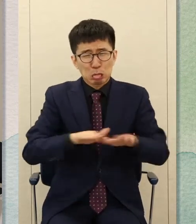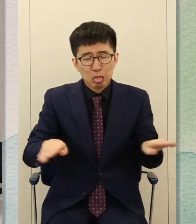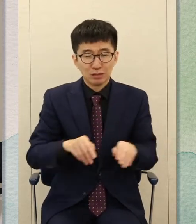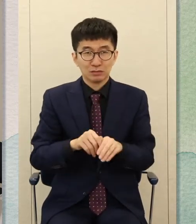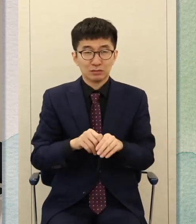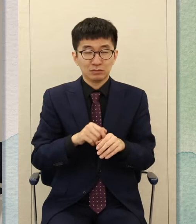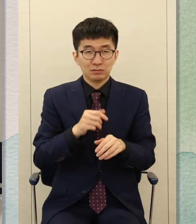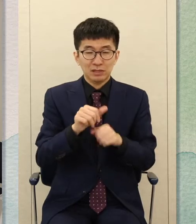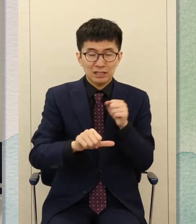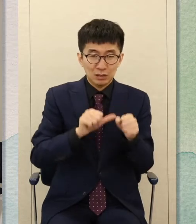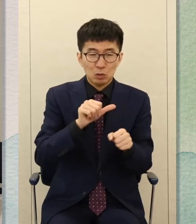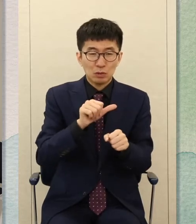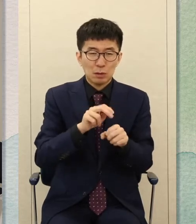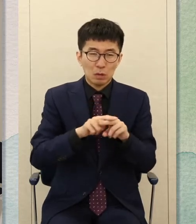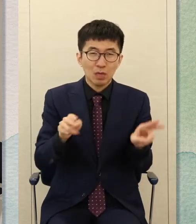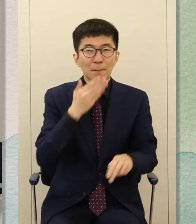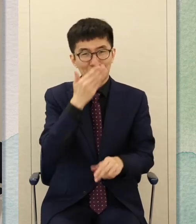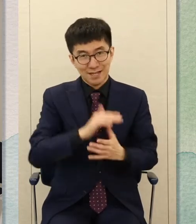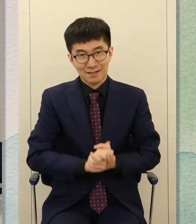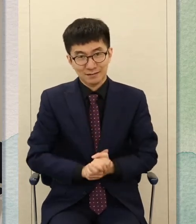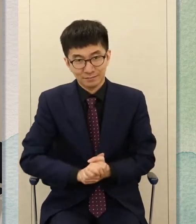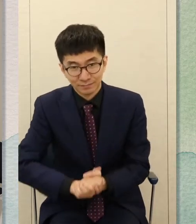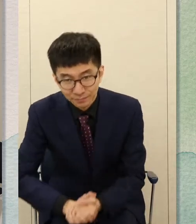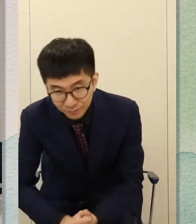그 요령은 나중에 좀 말씀드리겠습니다.